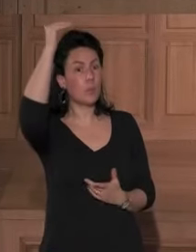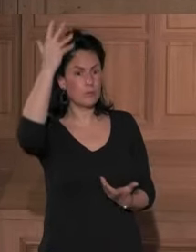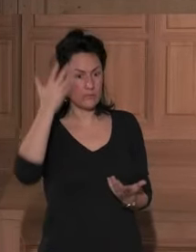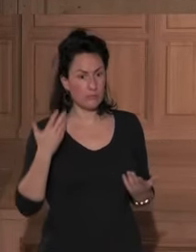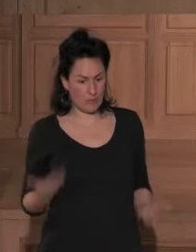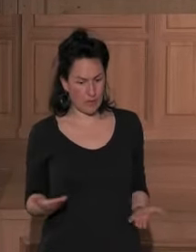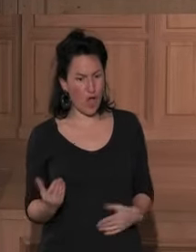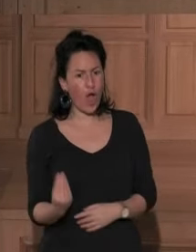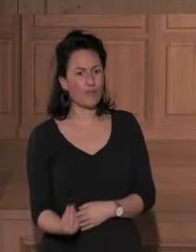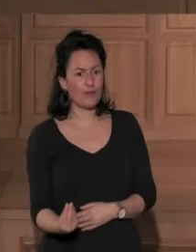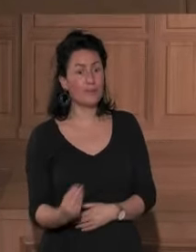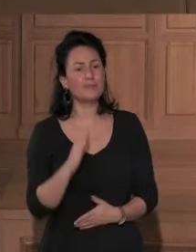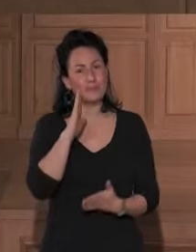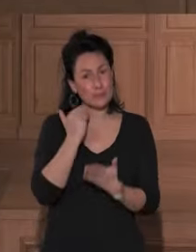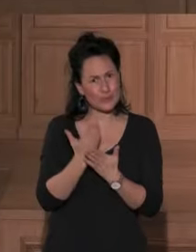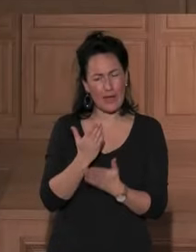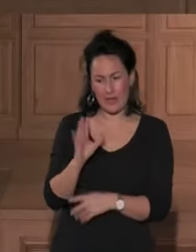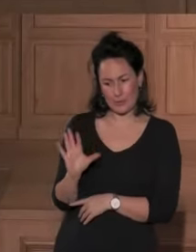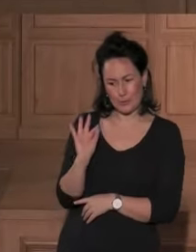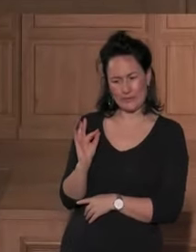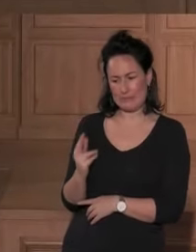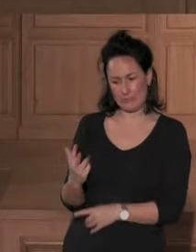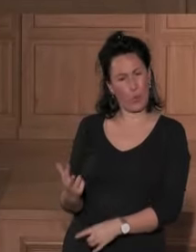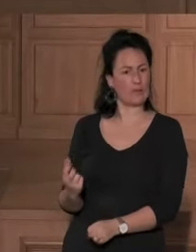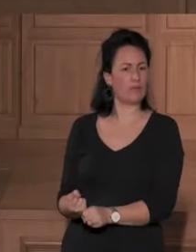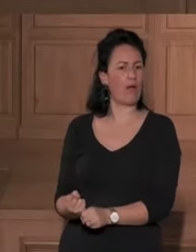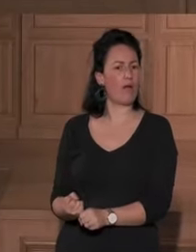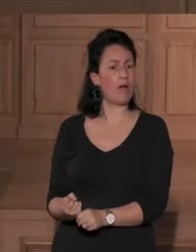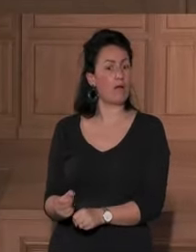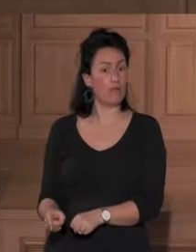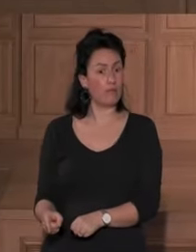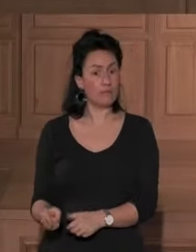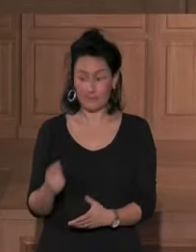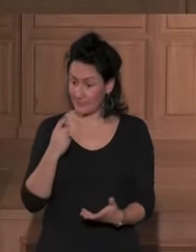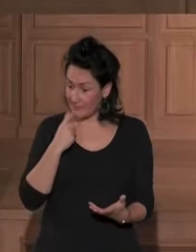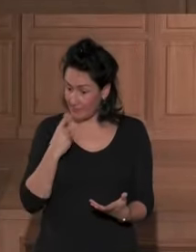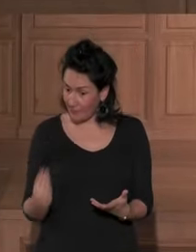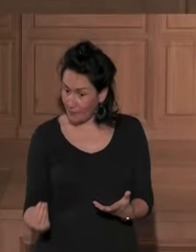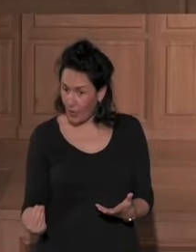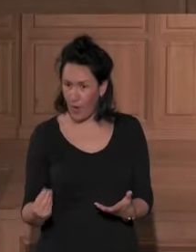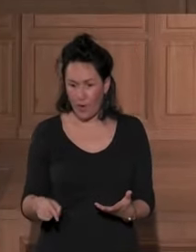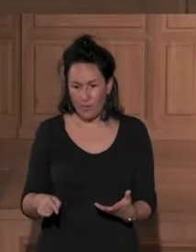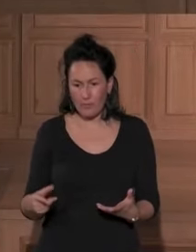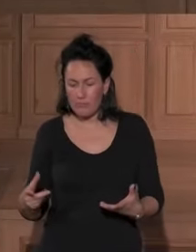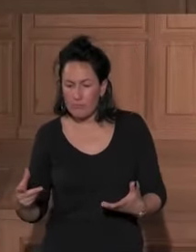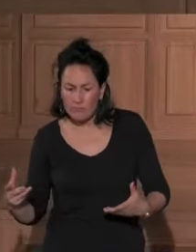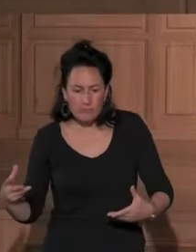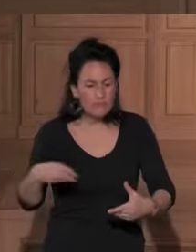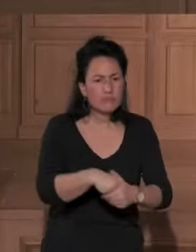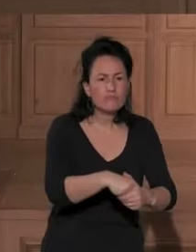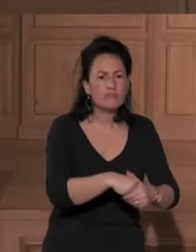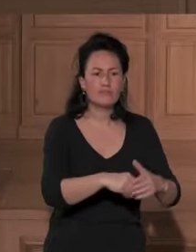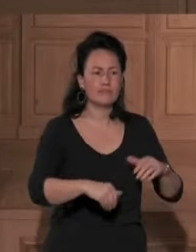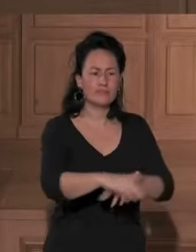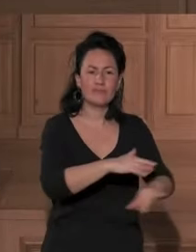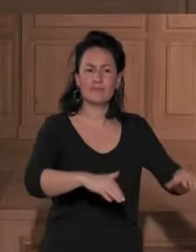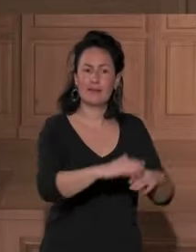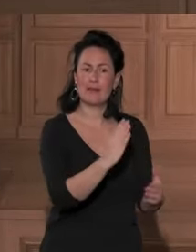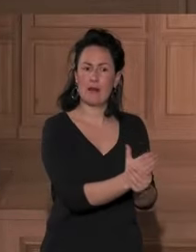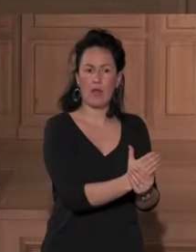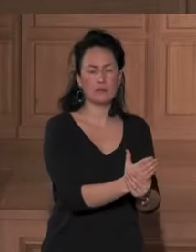qu'on a choisi 3 ans. On reste ans, là, oui, parce que les enfants qui partagent une classe avec un enfant avec autisme, qui sont